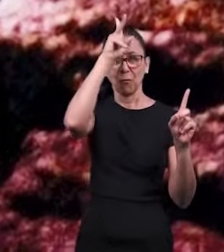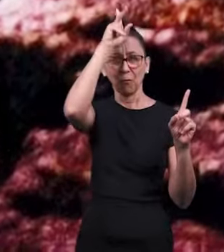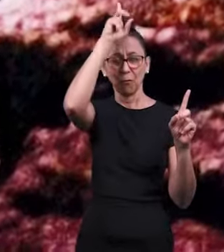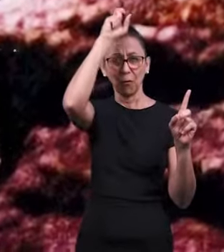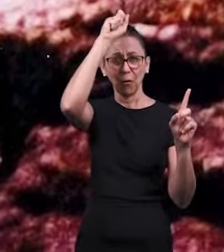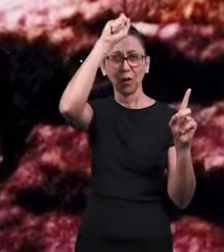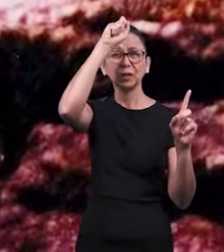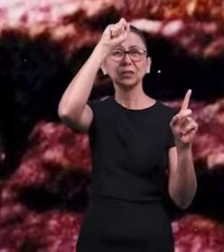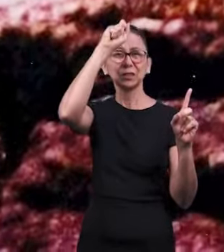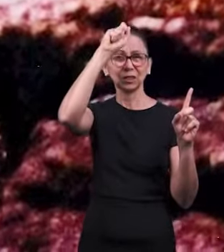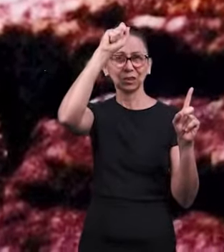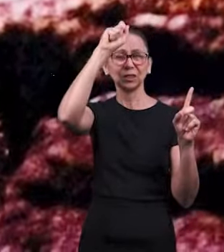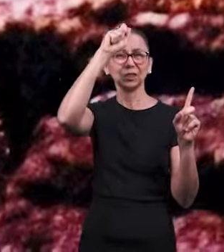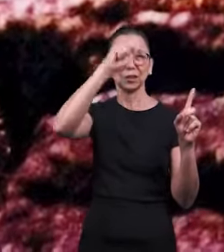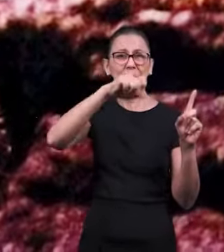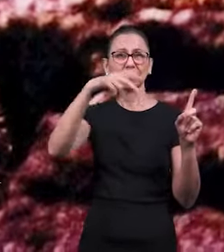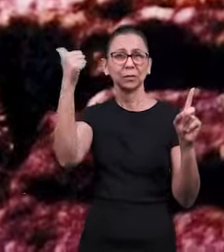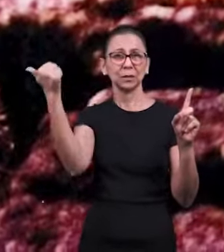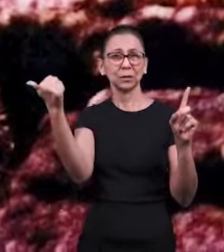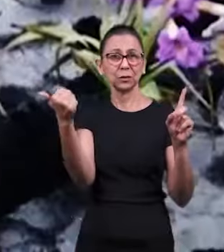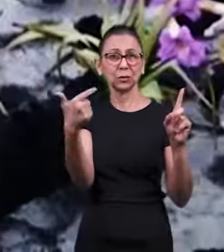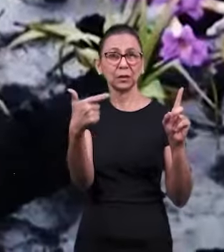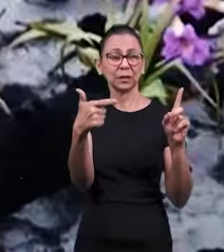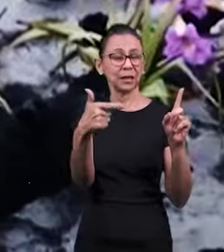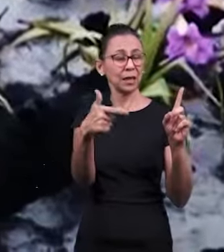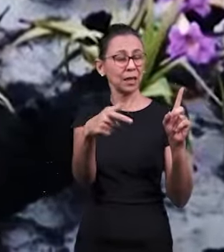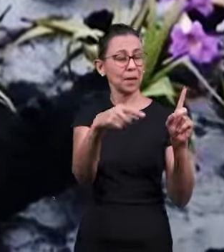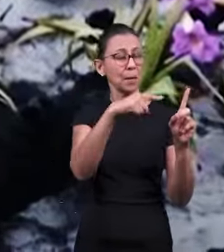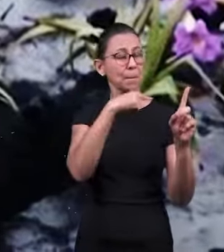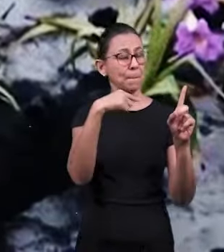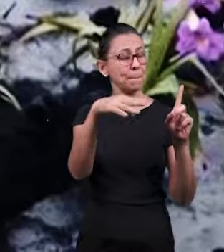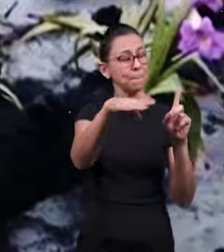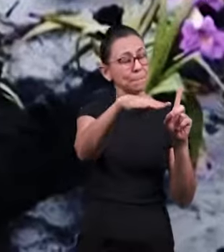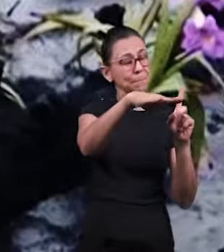Любовь, которая сильнее самой смерти,